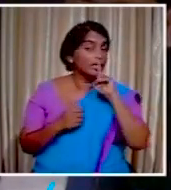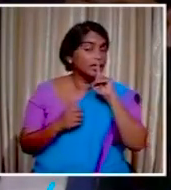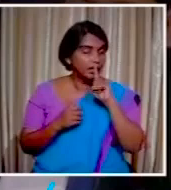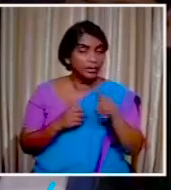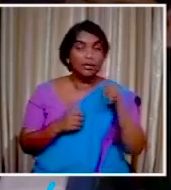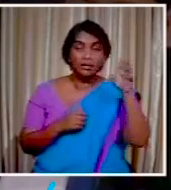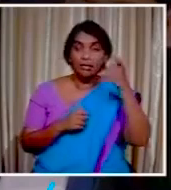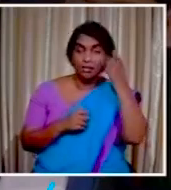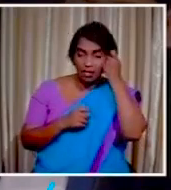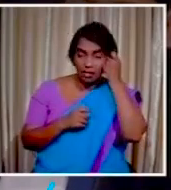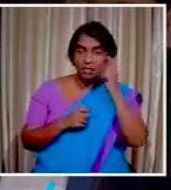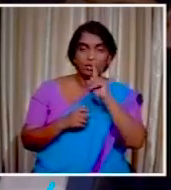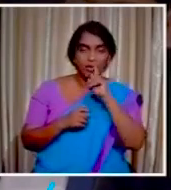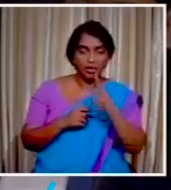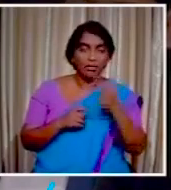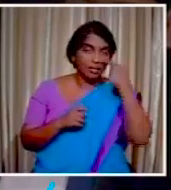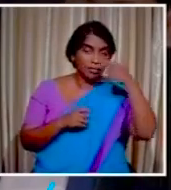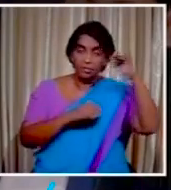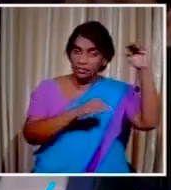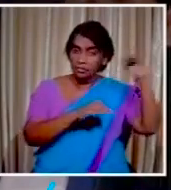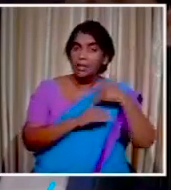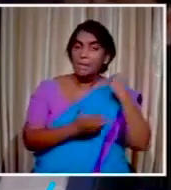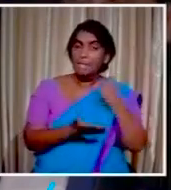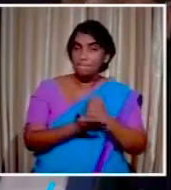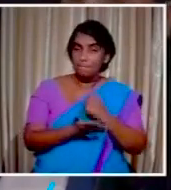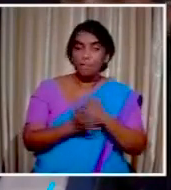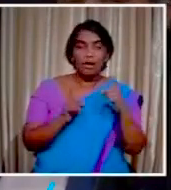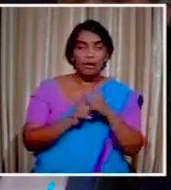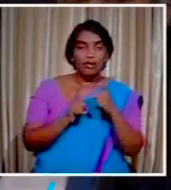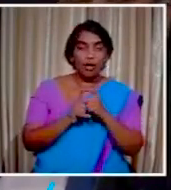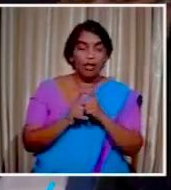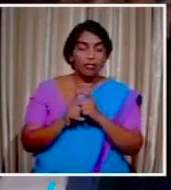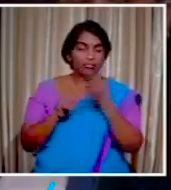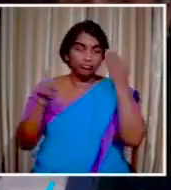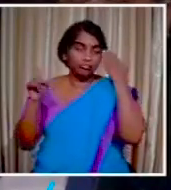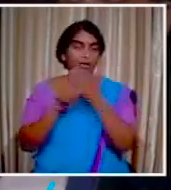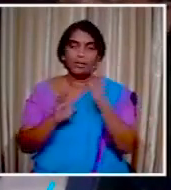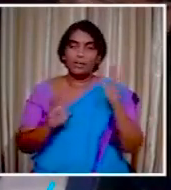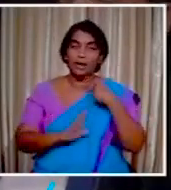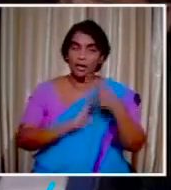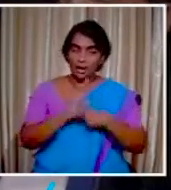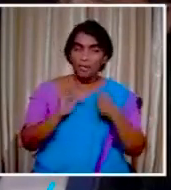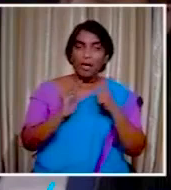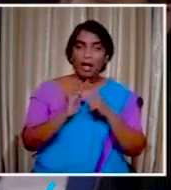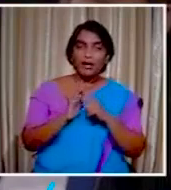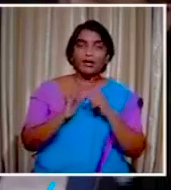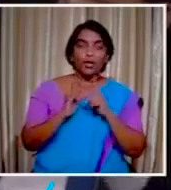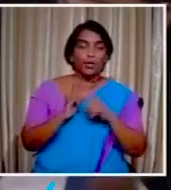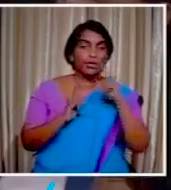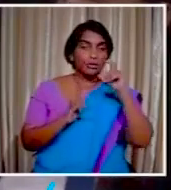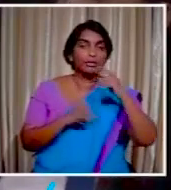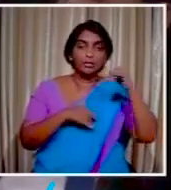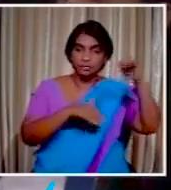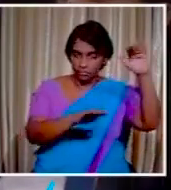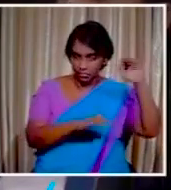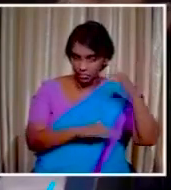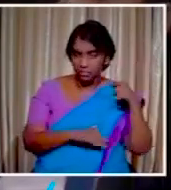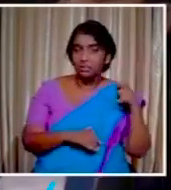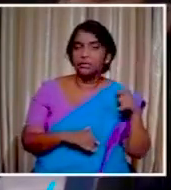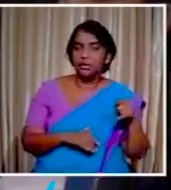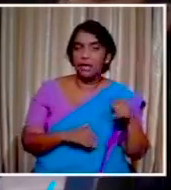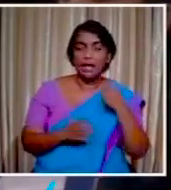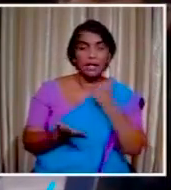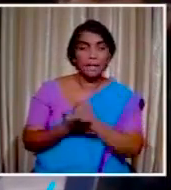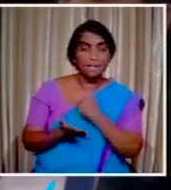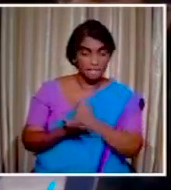ඒ යෝජනා කරේ ඉන්ධන ආනයනය කරනට මහ බැංකුවේ කියලා ඩොලර් මත යැපෙන්න එපා කියලා. ලංකා IOC සමාගම තාම ආනයනය කරනකට සෙන්ට්‍රල්